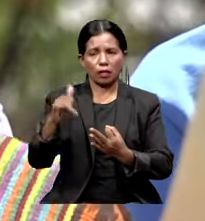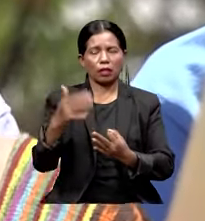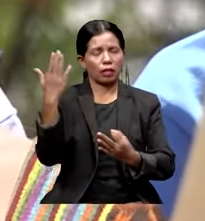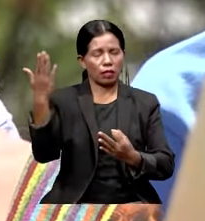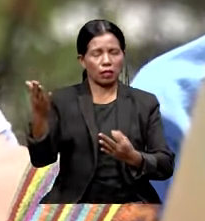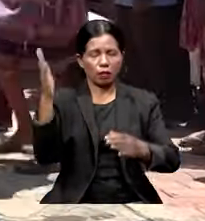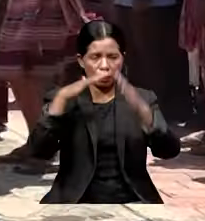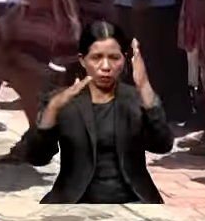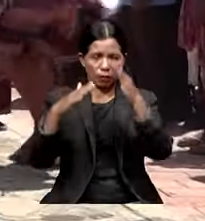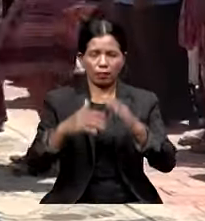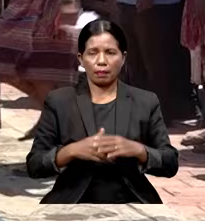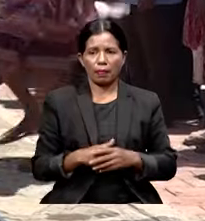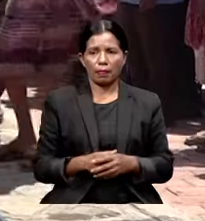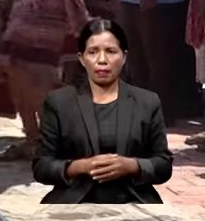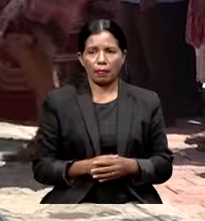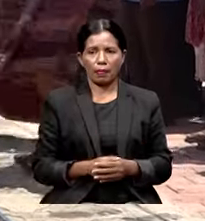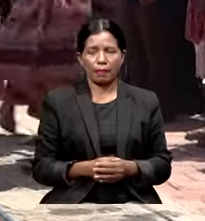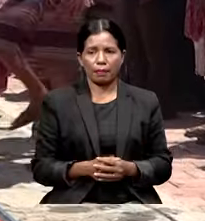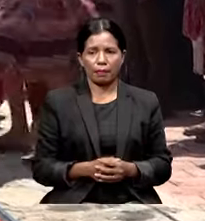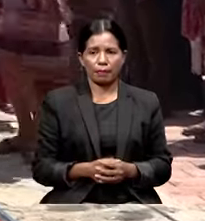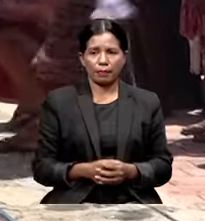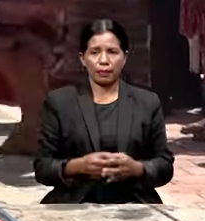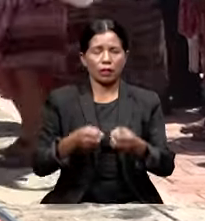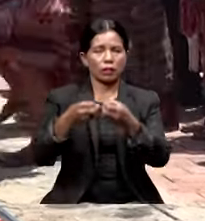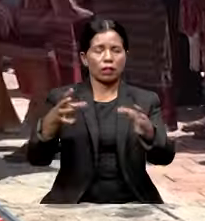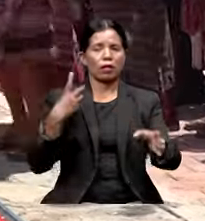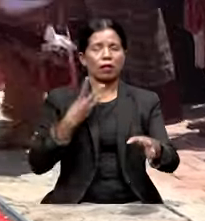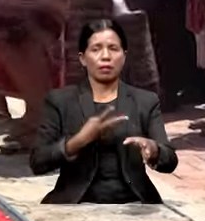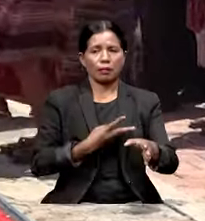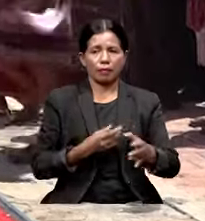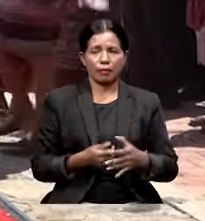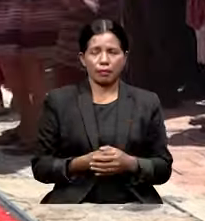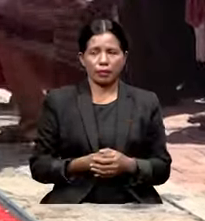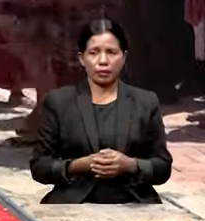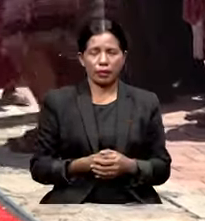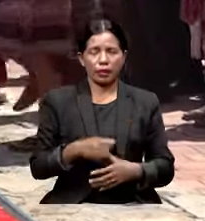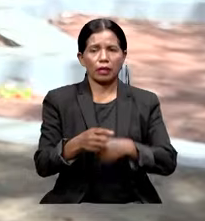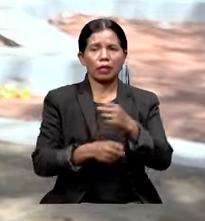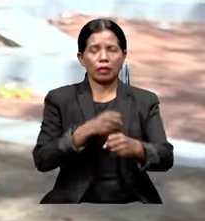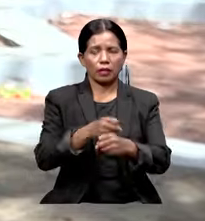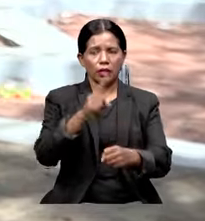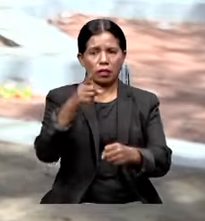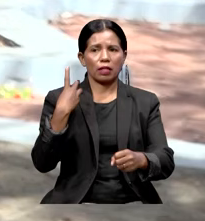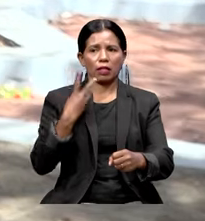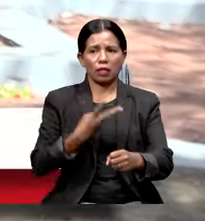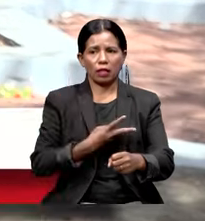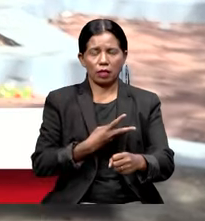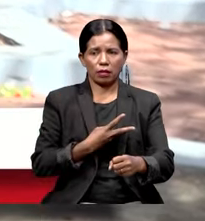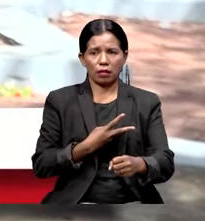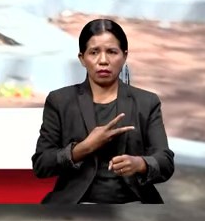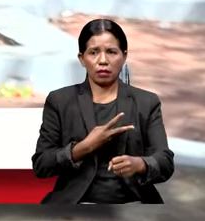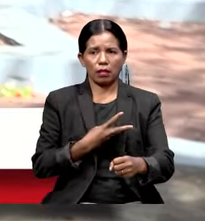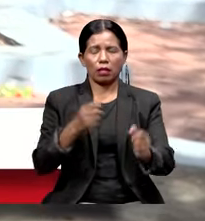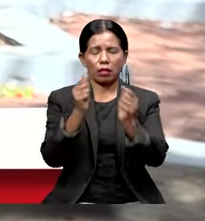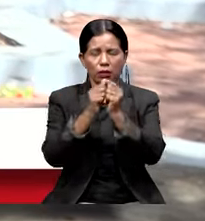hela problema nilaran. Tristita ma husi kelau na amin. Durante tina nda amis kom